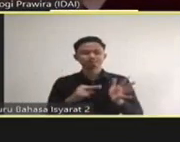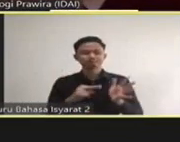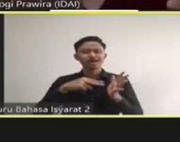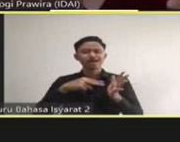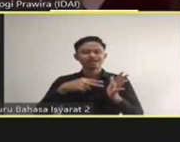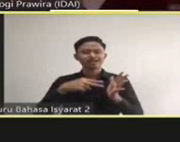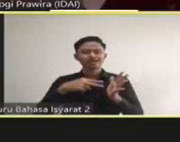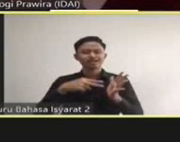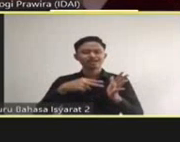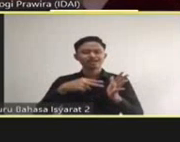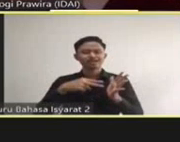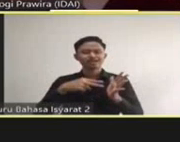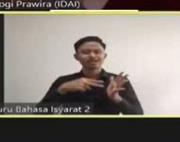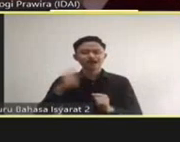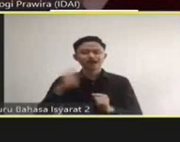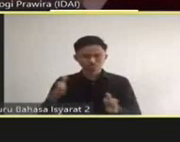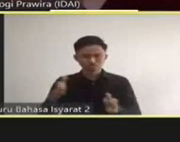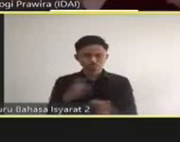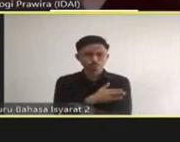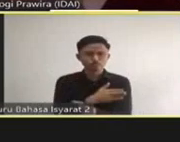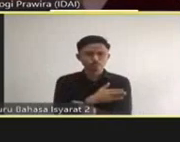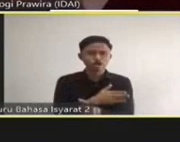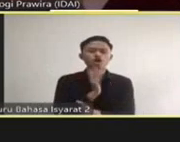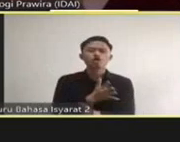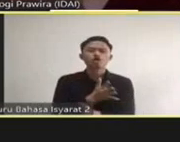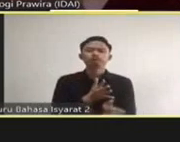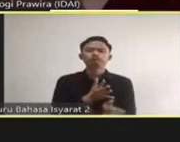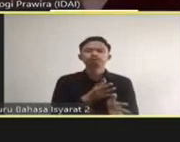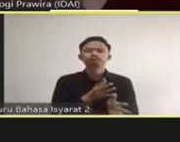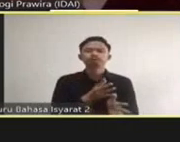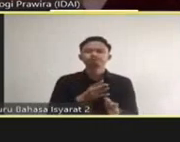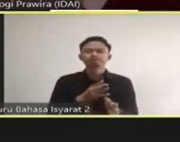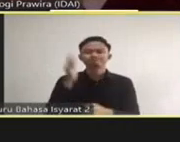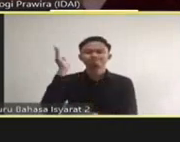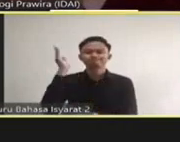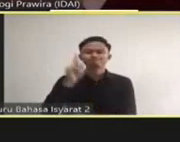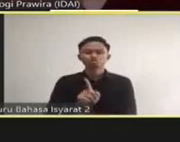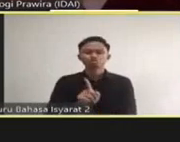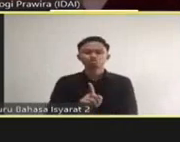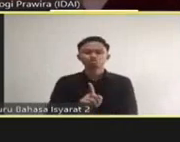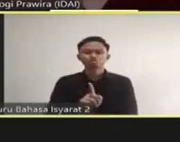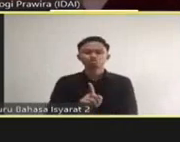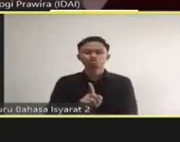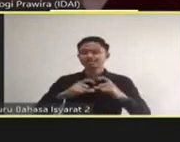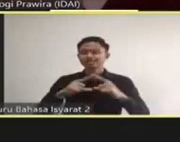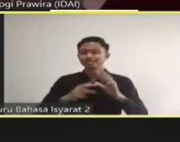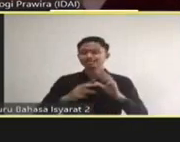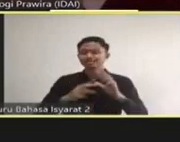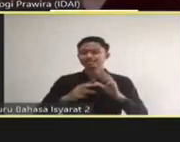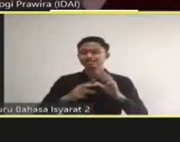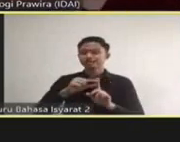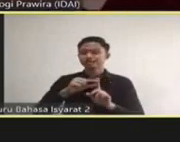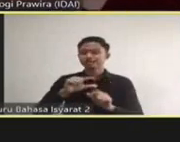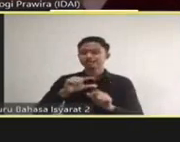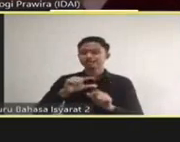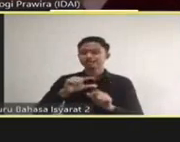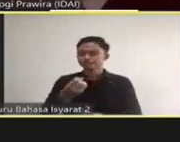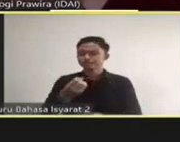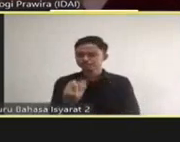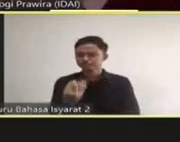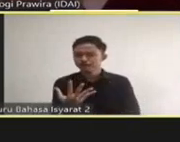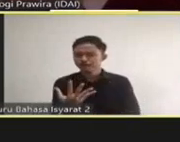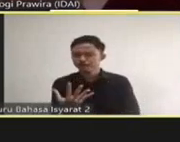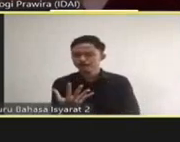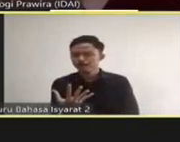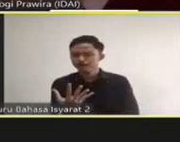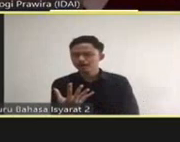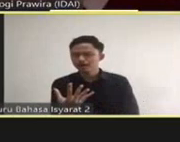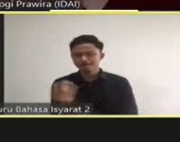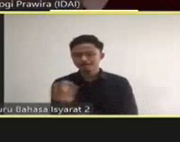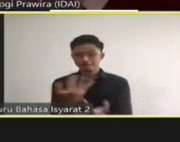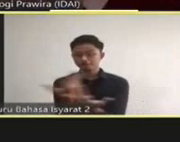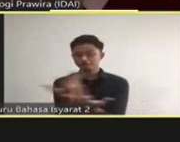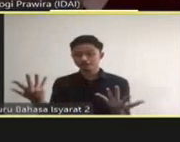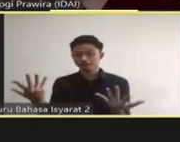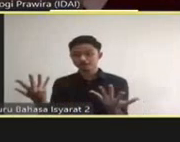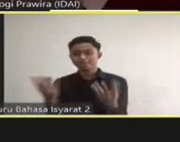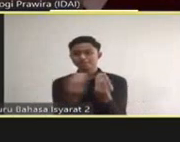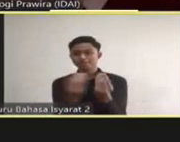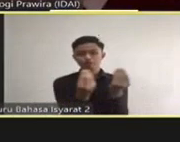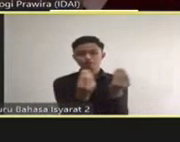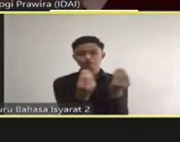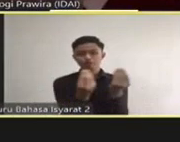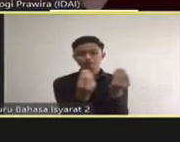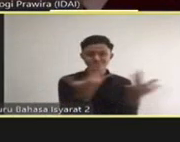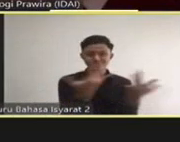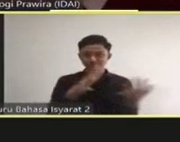bicara dulu seberapa banyak jumlah sampelnya, apakah sudah mewakili populasi. Ini data per